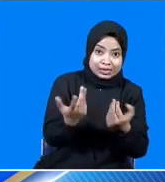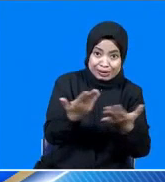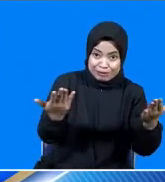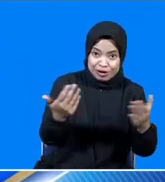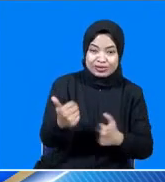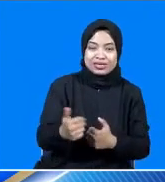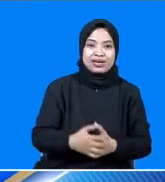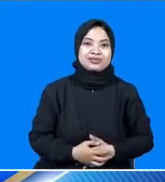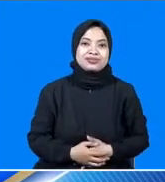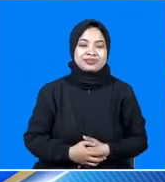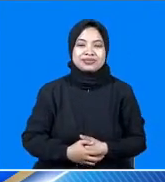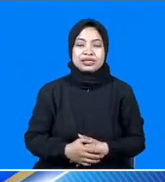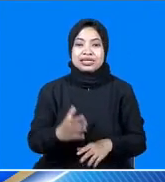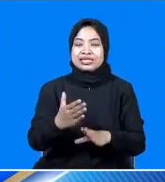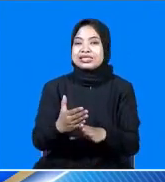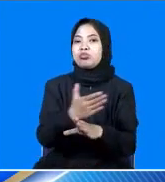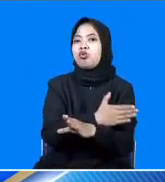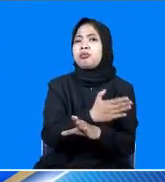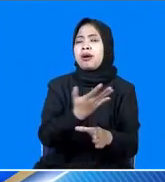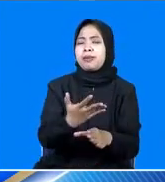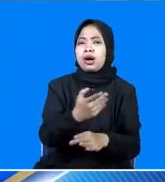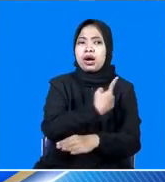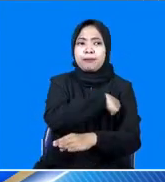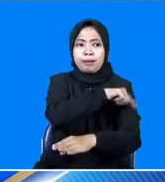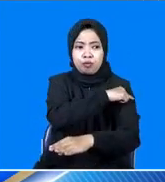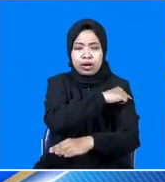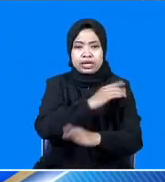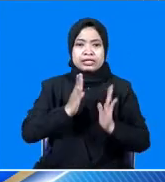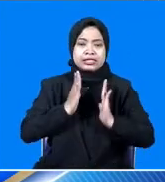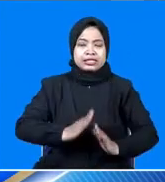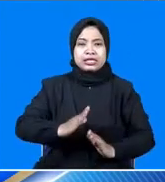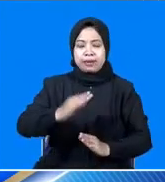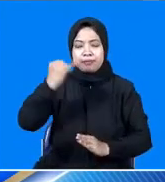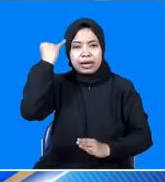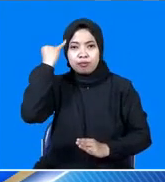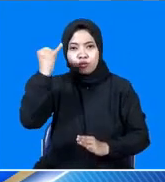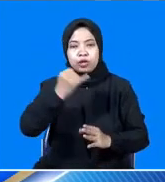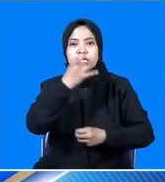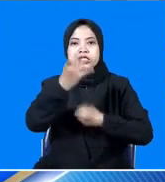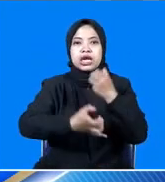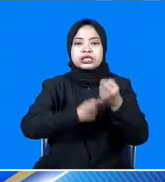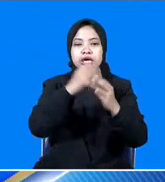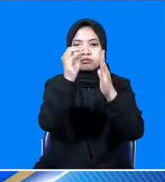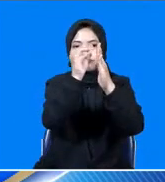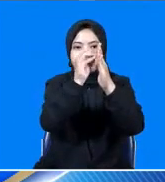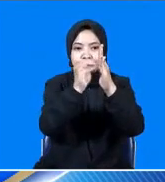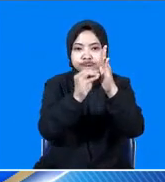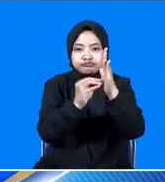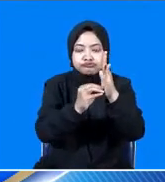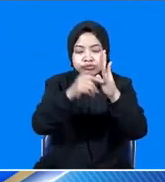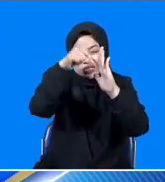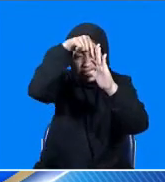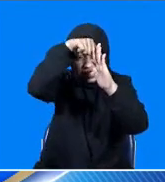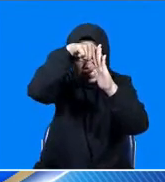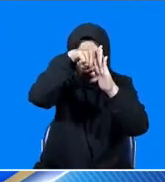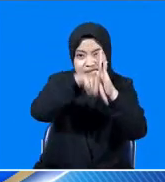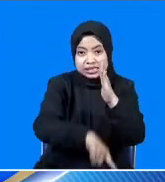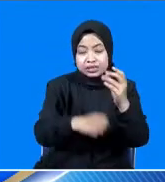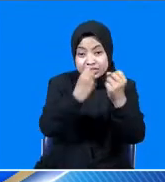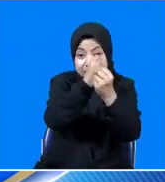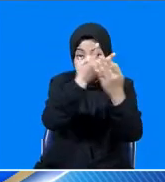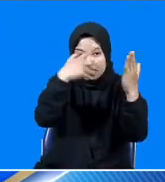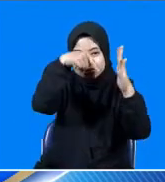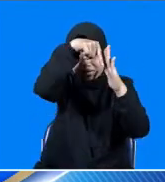ya sebelumnya itu kompetensi sikap pengetahuan itu dijabarkan terpisah dan secara rinci